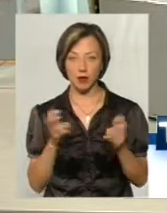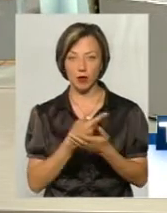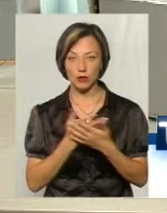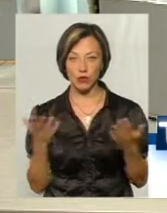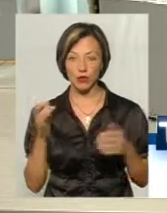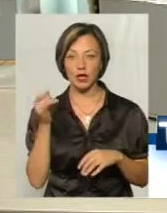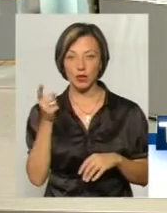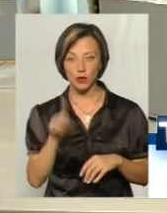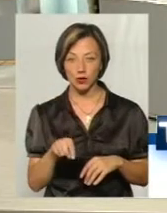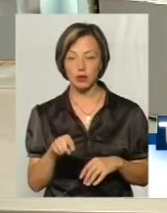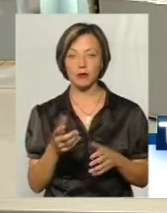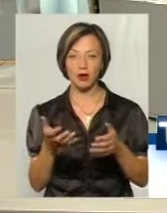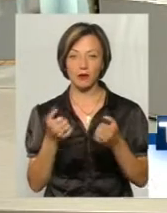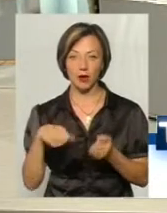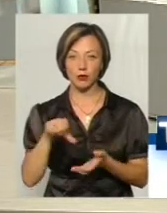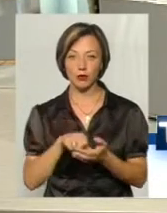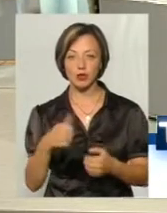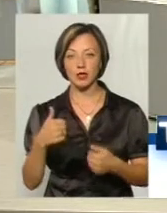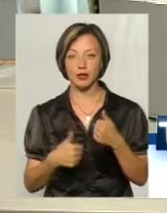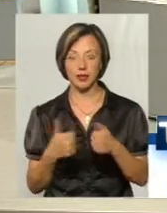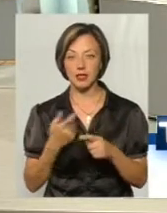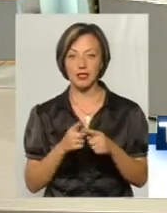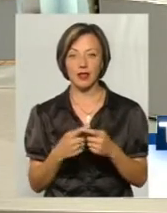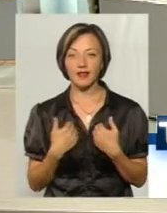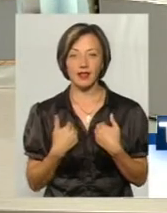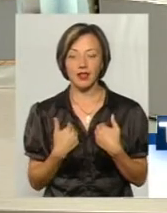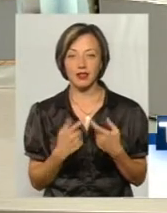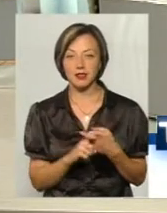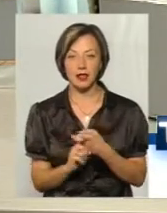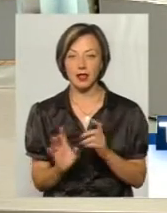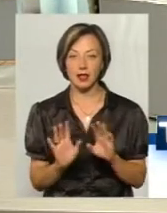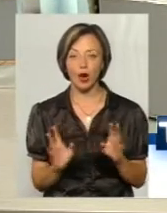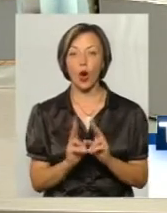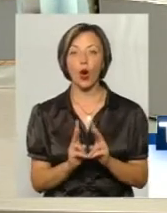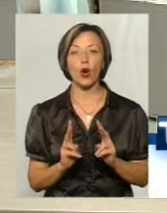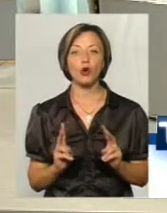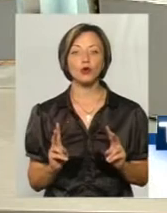тоді приймають участь в тендерах. Це не від нас залежить. Добре, але ті, хто